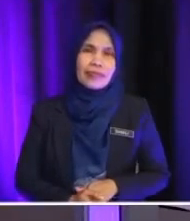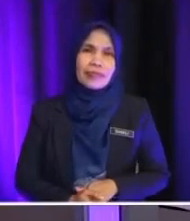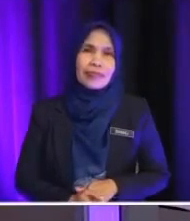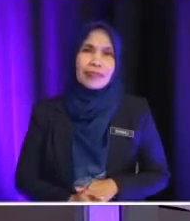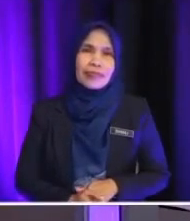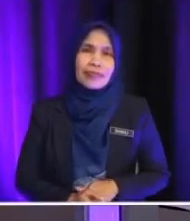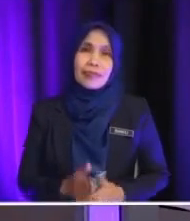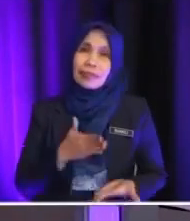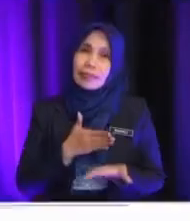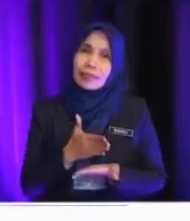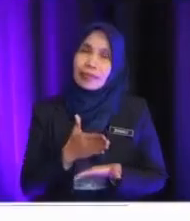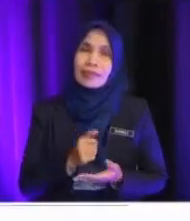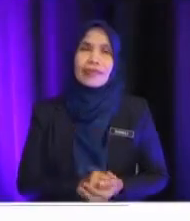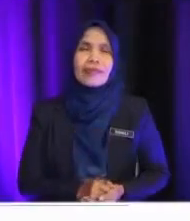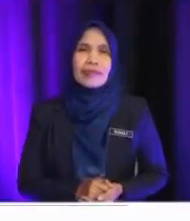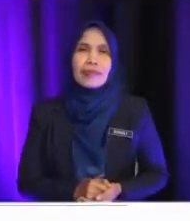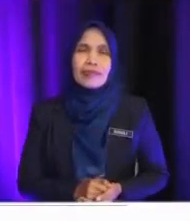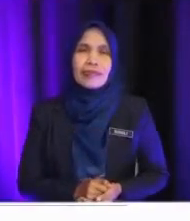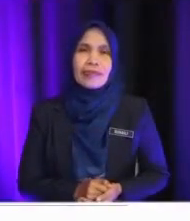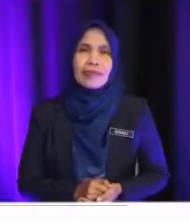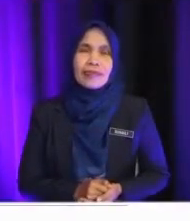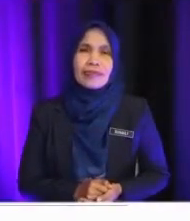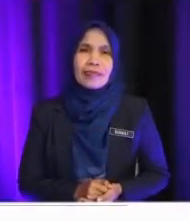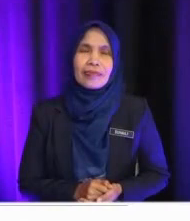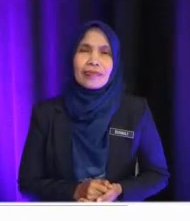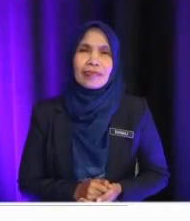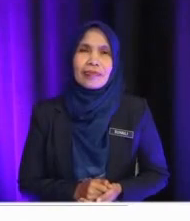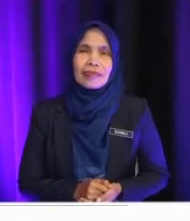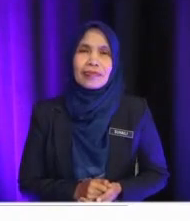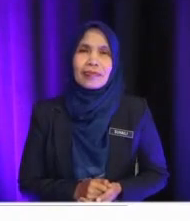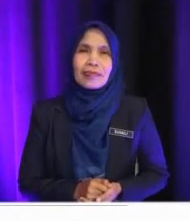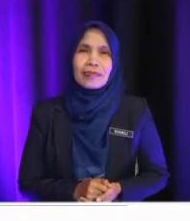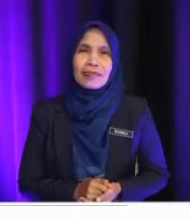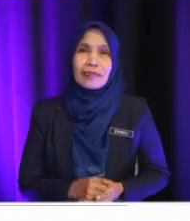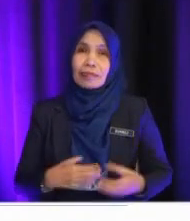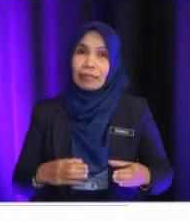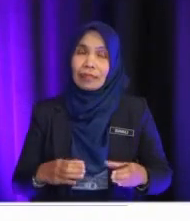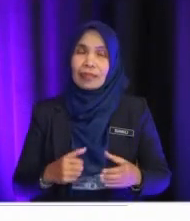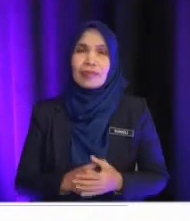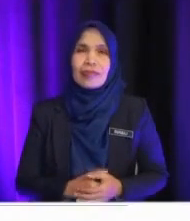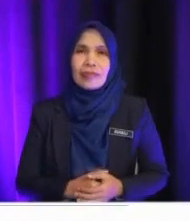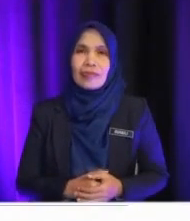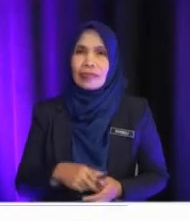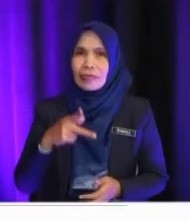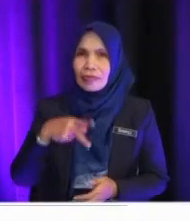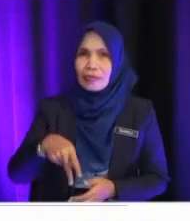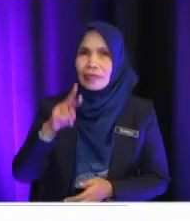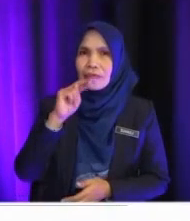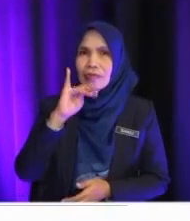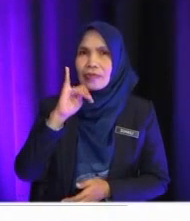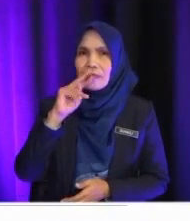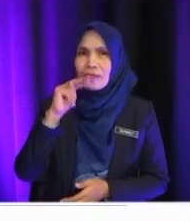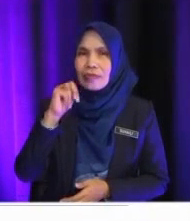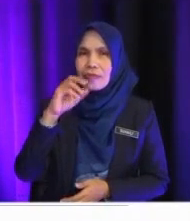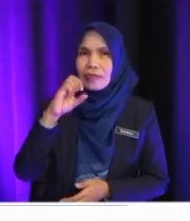Okey, seterusnya kita tengok prinsip memasak bagi kaedah memanggang roasted chicken. Okey. Yang pertama, proses